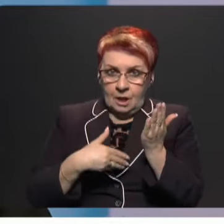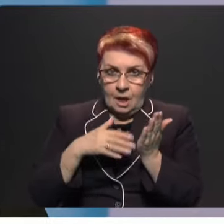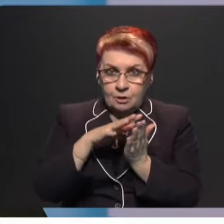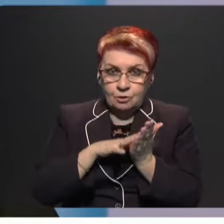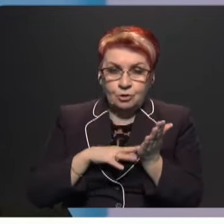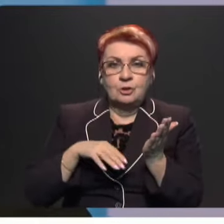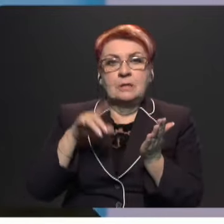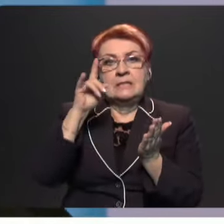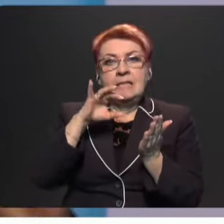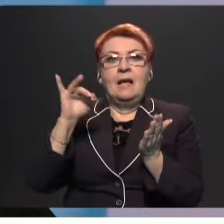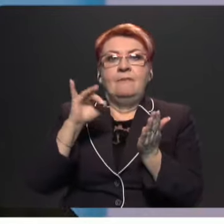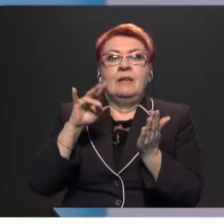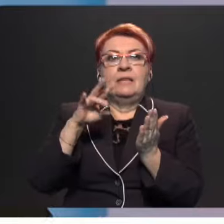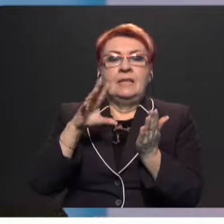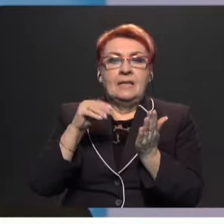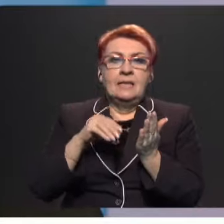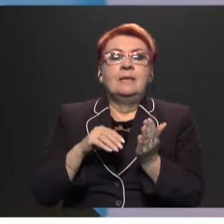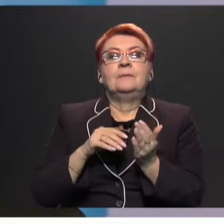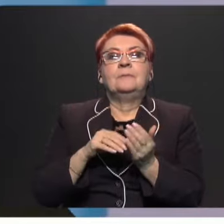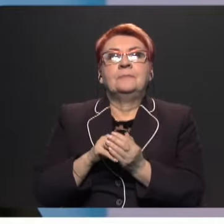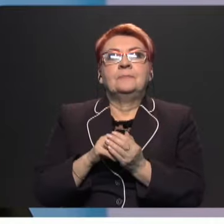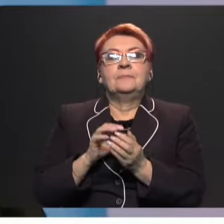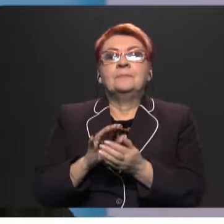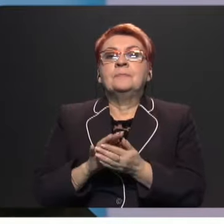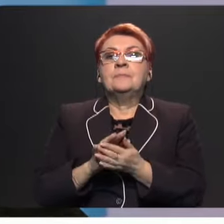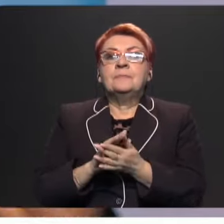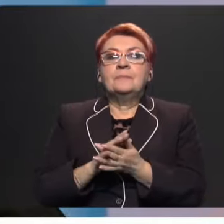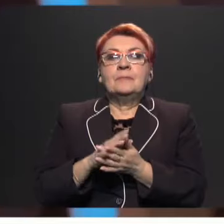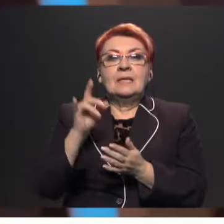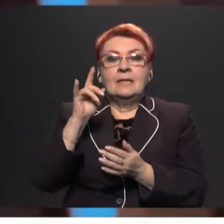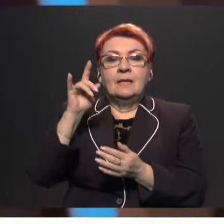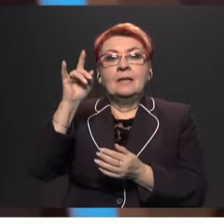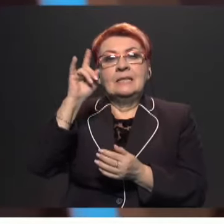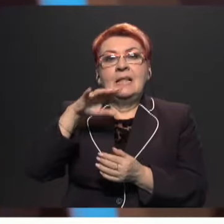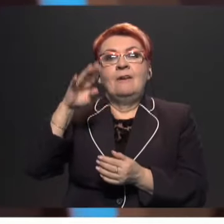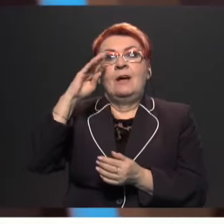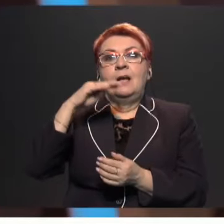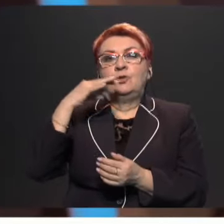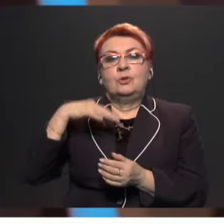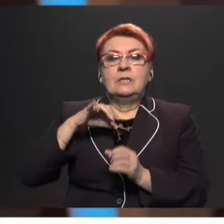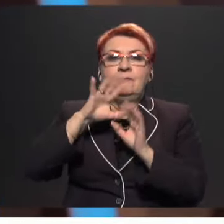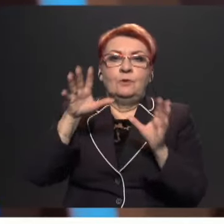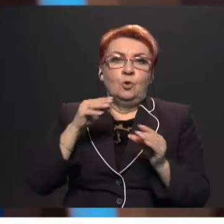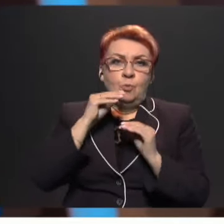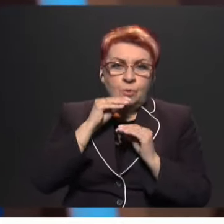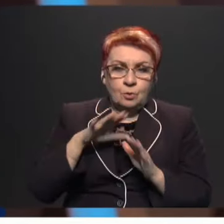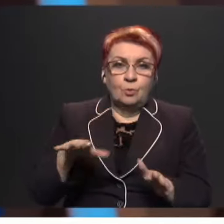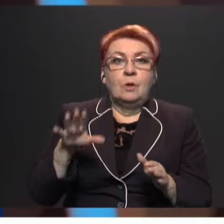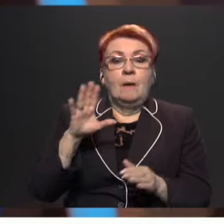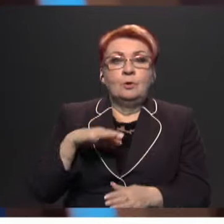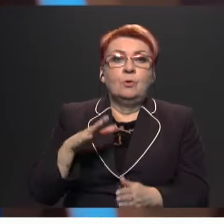Читаешь «Слава и ныне», «Слава Отцу и Сыну Святому Духу, и ныне присно веки веков, аминь», «Аллилуйя» трижды. Потом говоришь «Упокой, Господи, душу